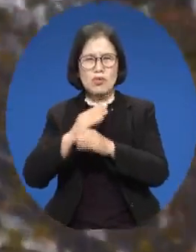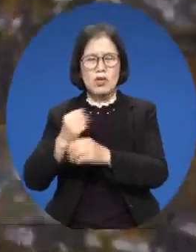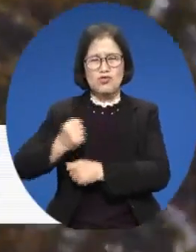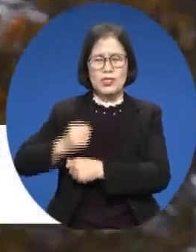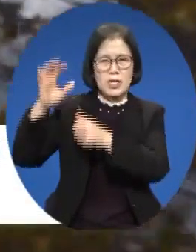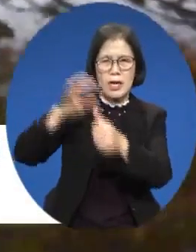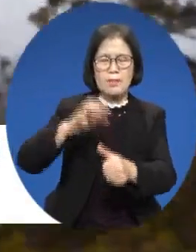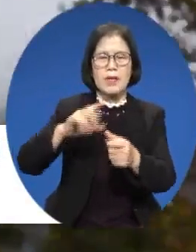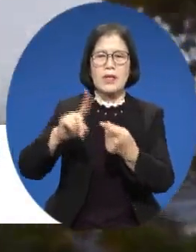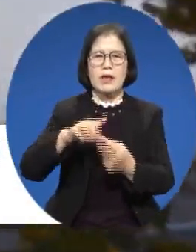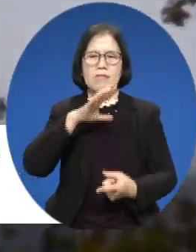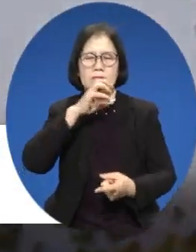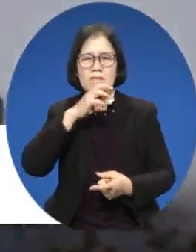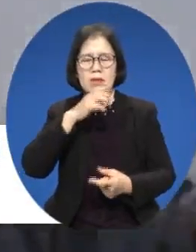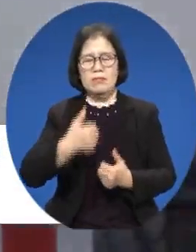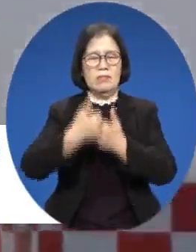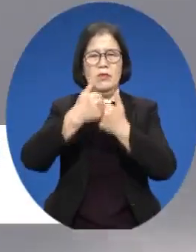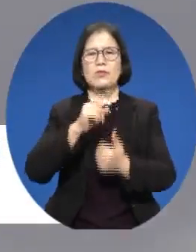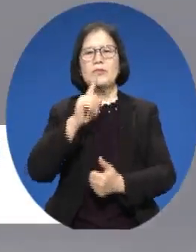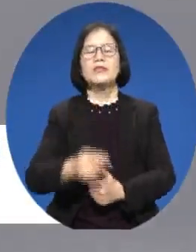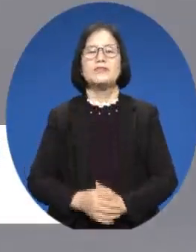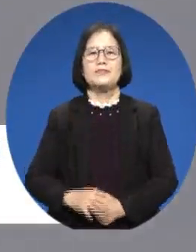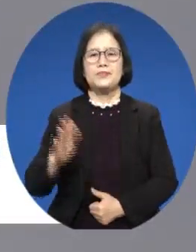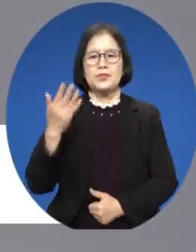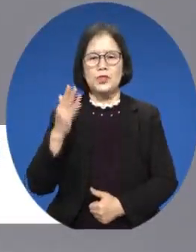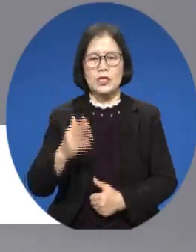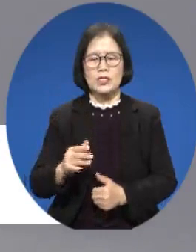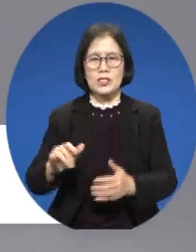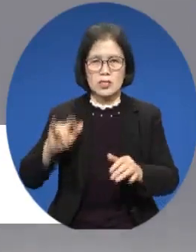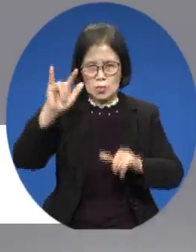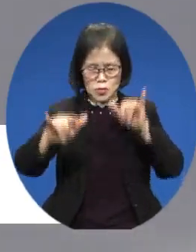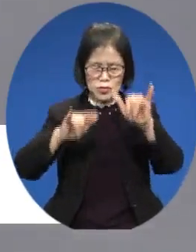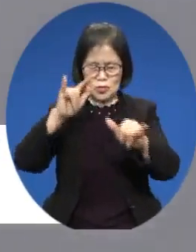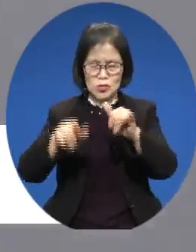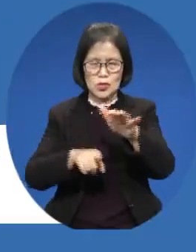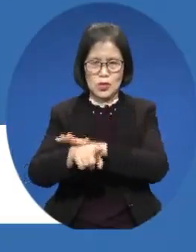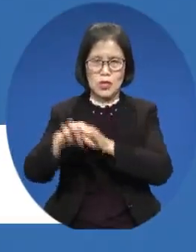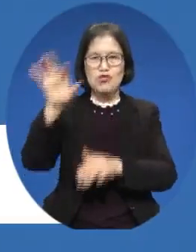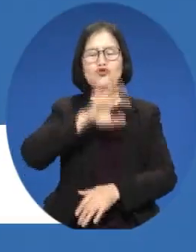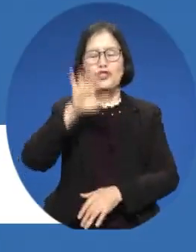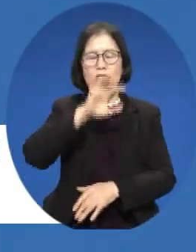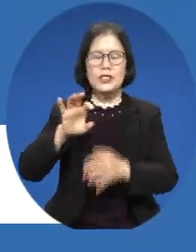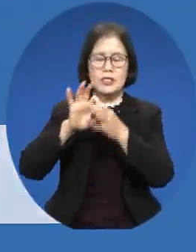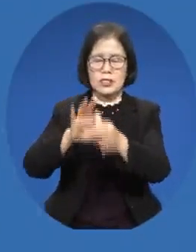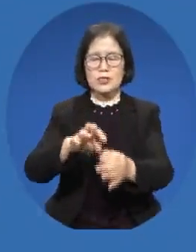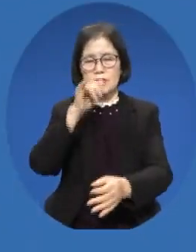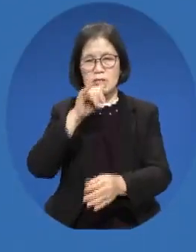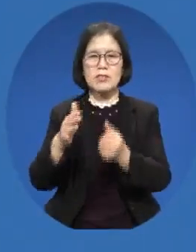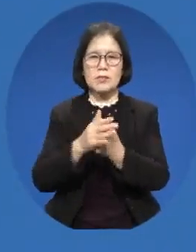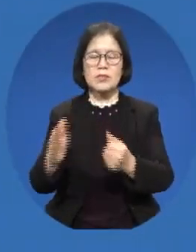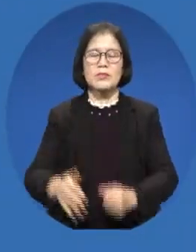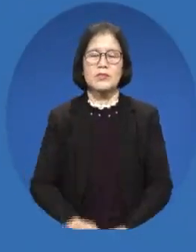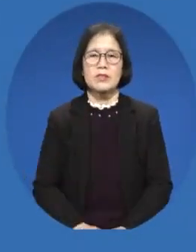압박에 대한 반발로 판단합니다 최근 b-1b 전폭기 등을 동원한 선제 타격 훈련 e 따랐기 때문입니다